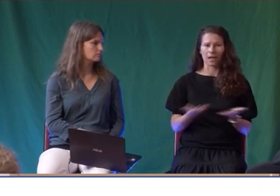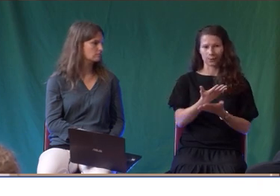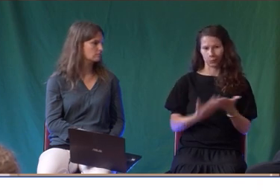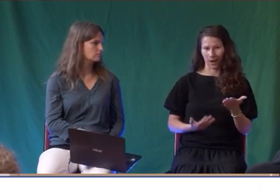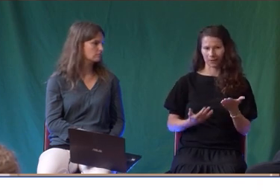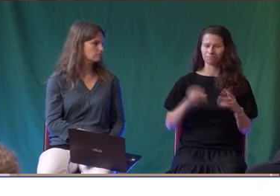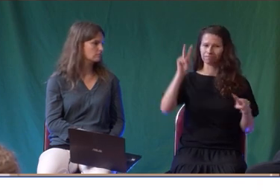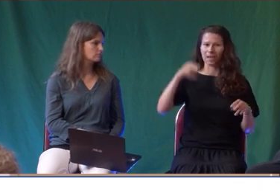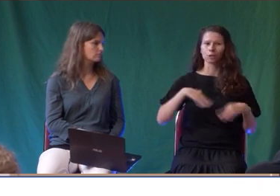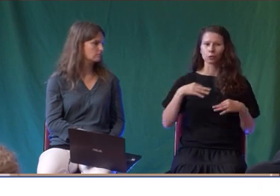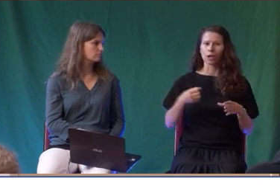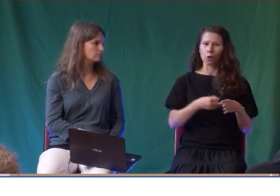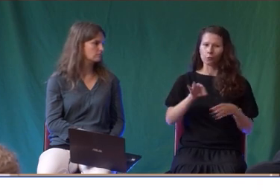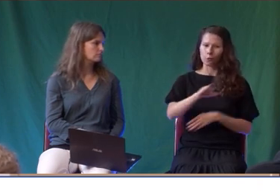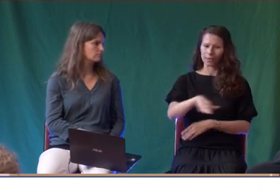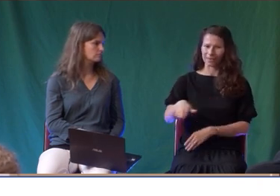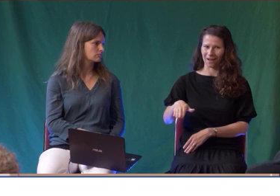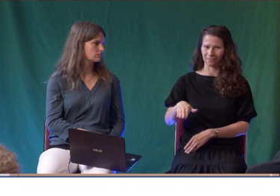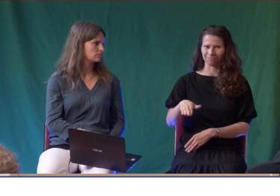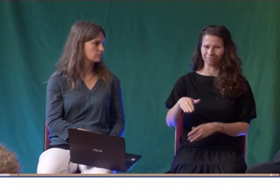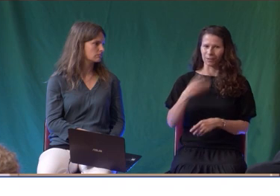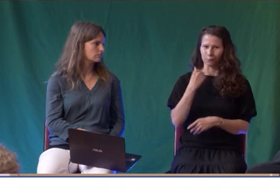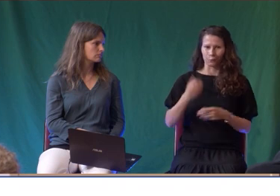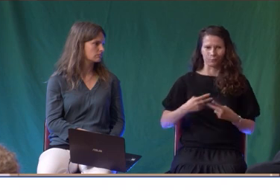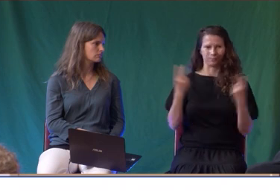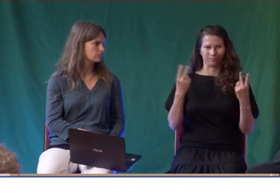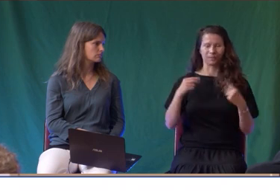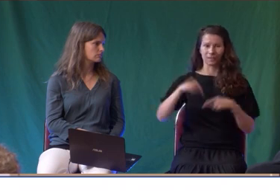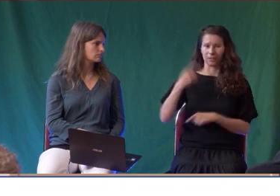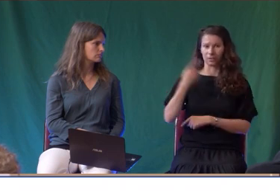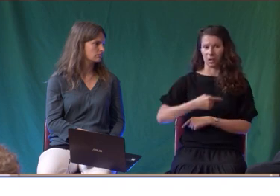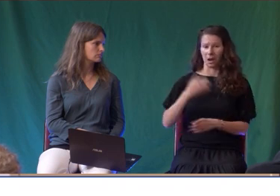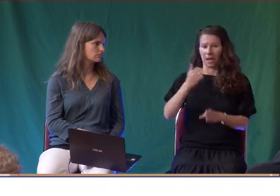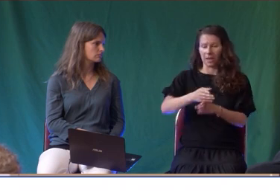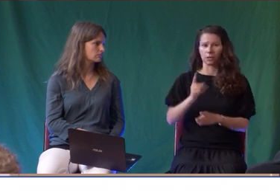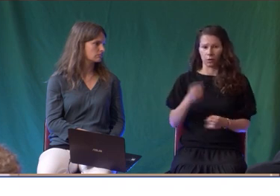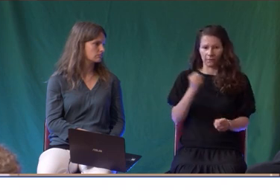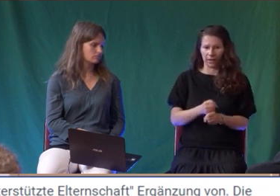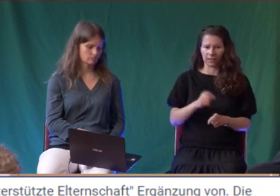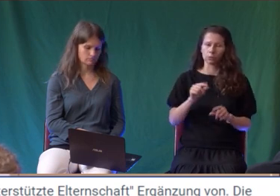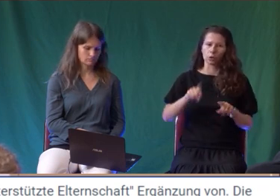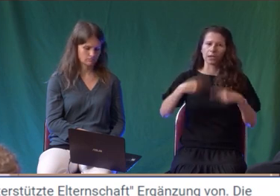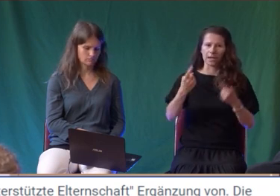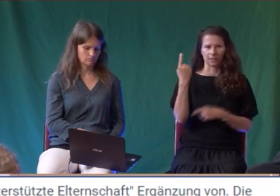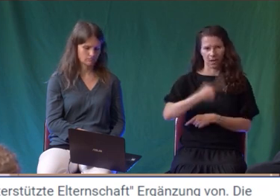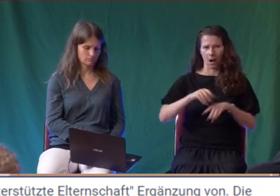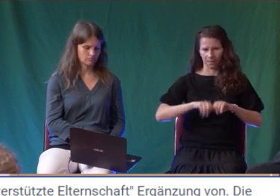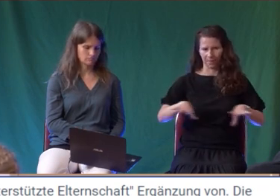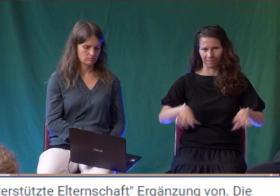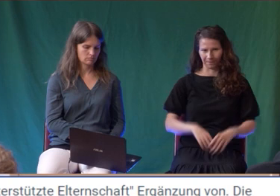entwickeln deshalb bis zum Jahresende so weit fertig sein dass nächstes Jahr zur Verfügung steht